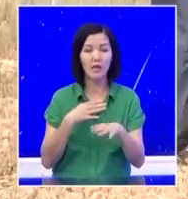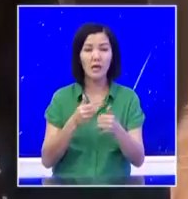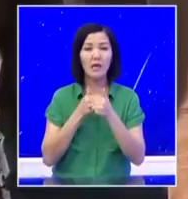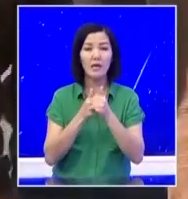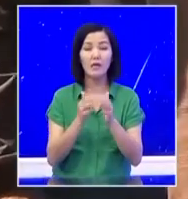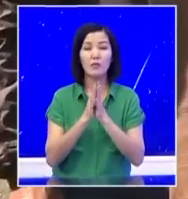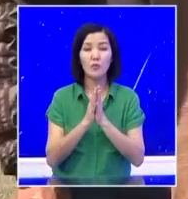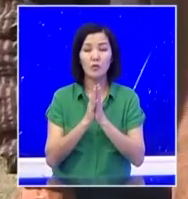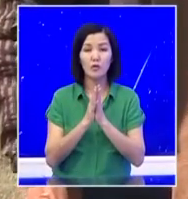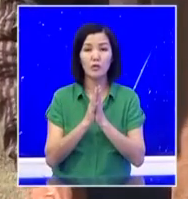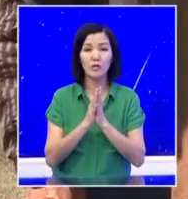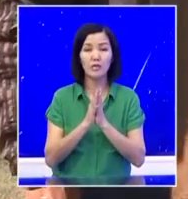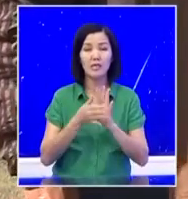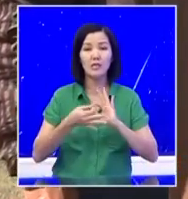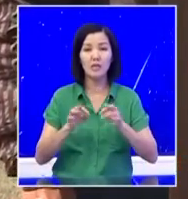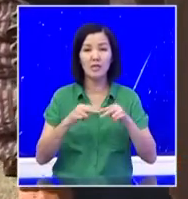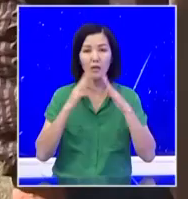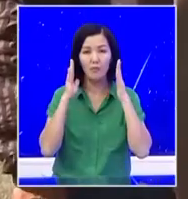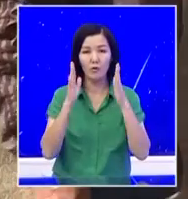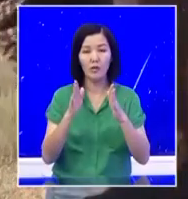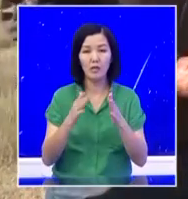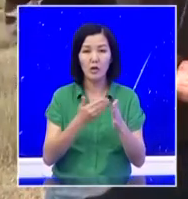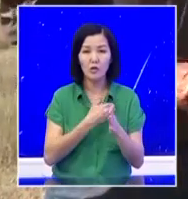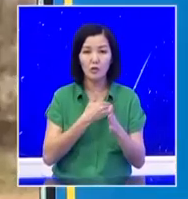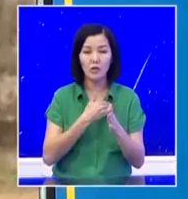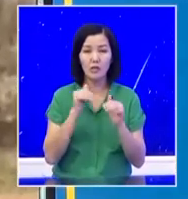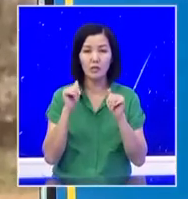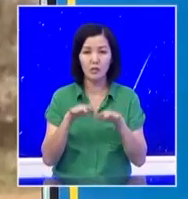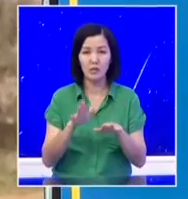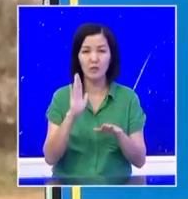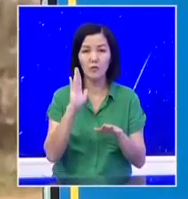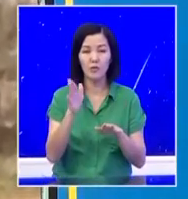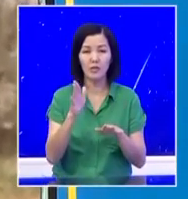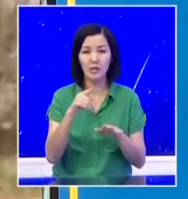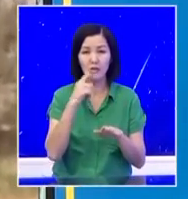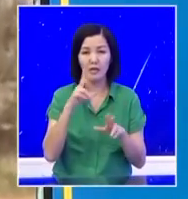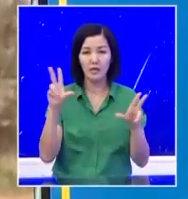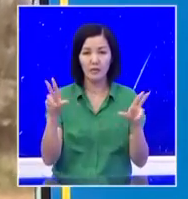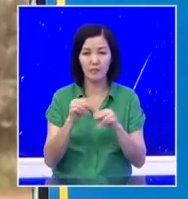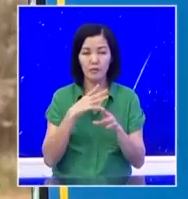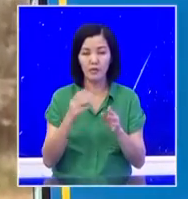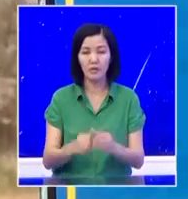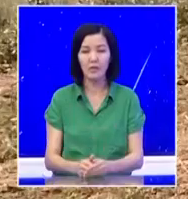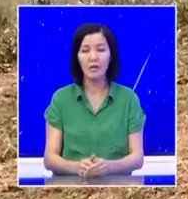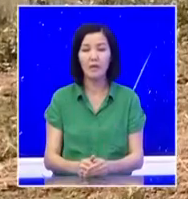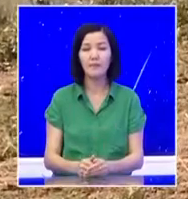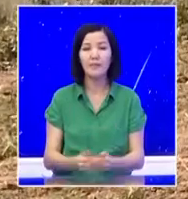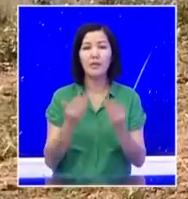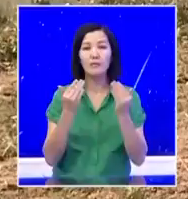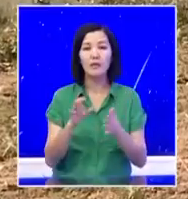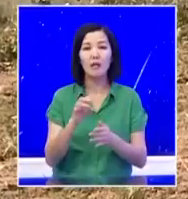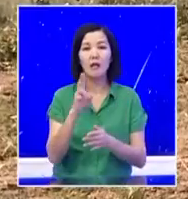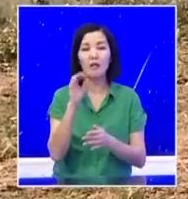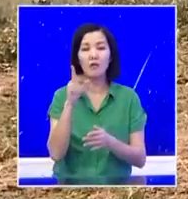түскен өтініштерді мұқият тыңдады. Алда бұл сұраныстар бойынша тиісті шаралар атқарылатынын жеткізді. Айта кетейік, Билалы